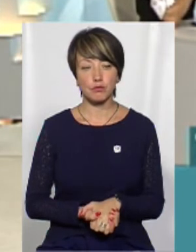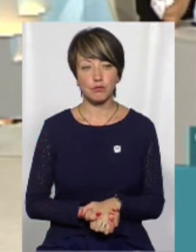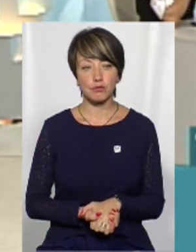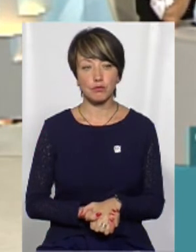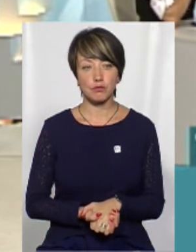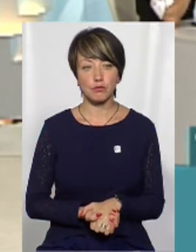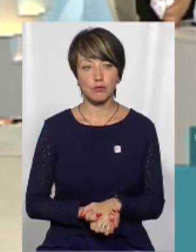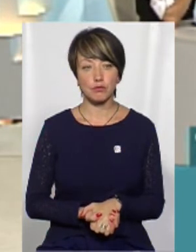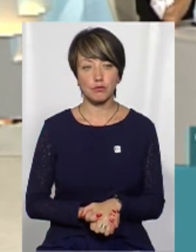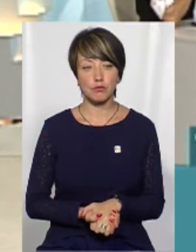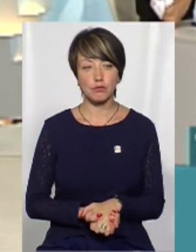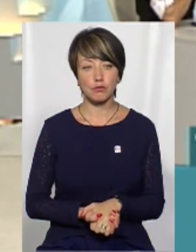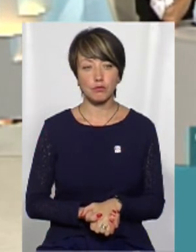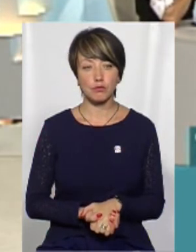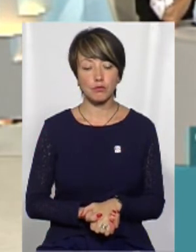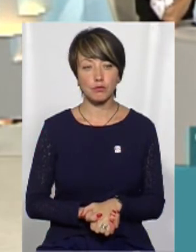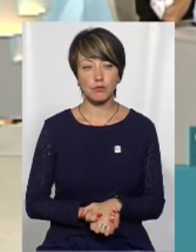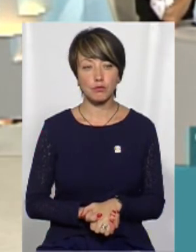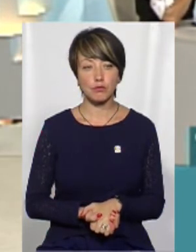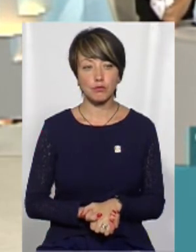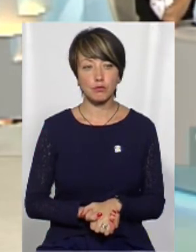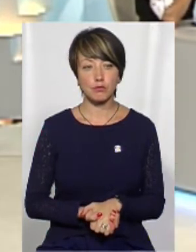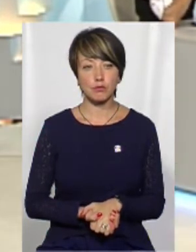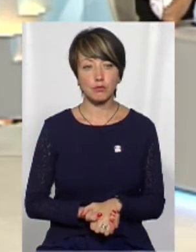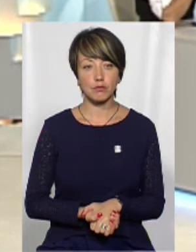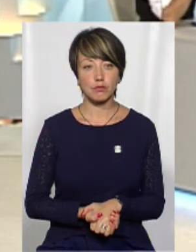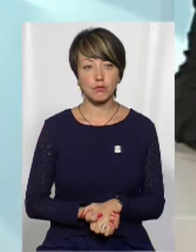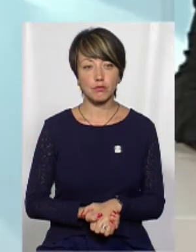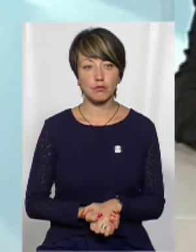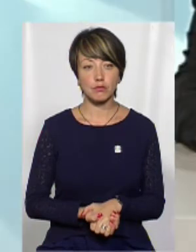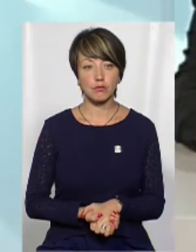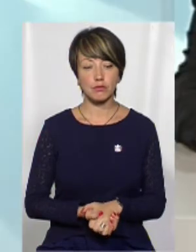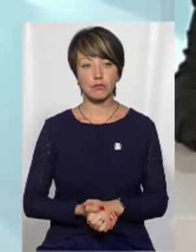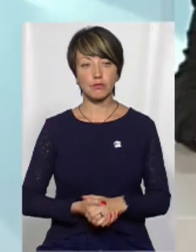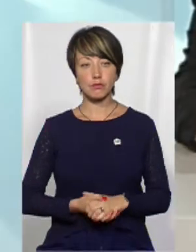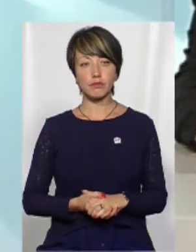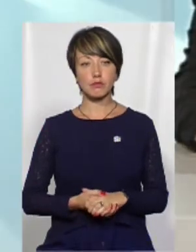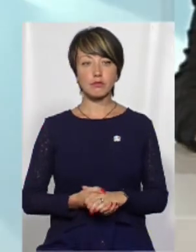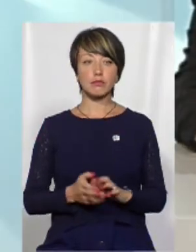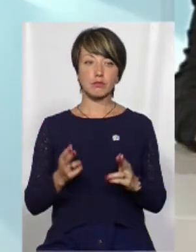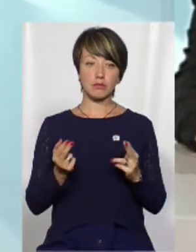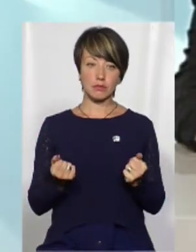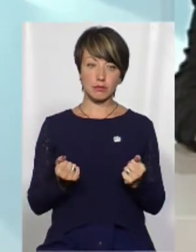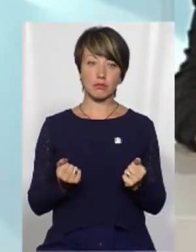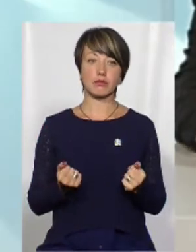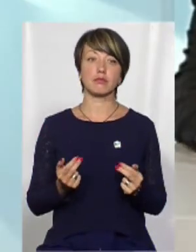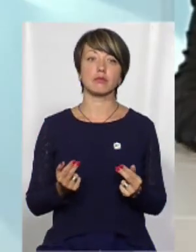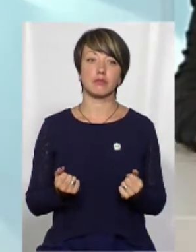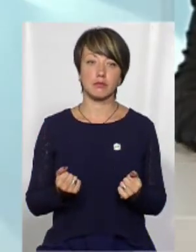il pourrait attirer l'attention des habitants de Хмельницький vers les marques locales? Je pense que oui, il faut faire ça, il faut se faire